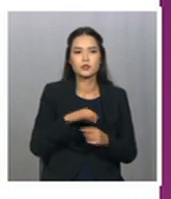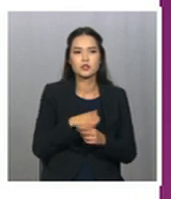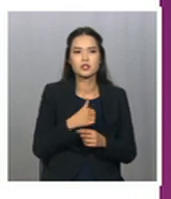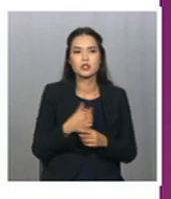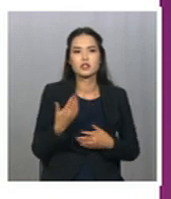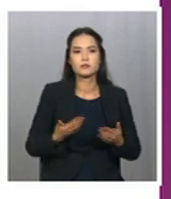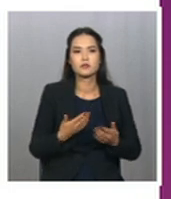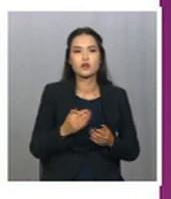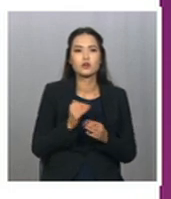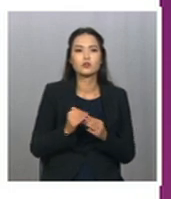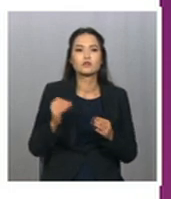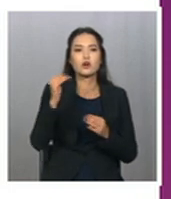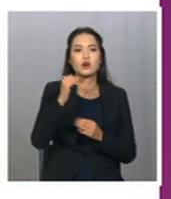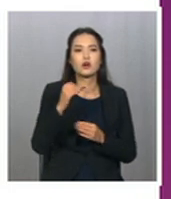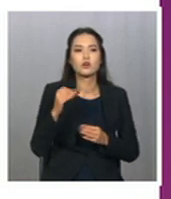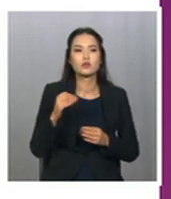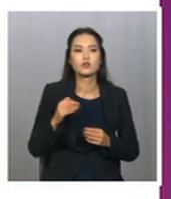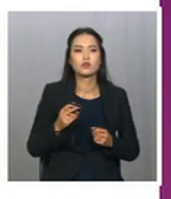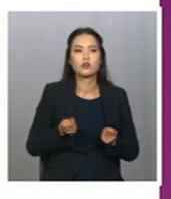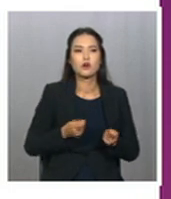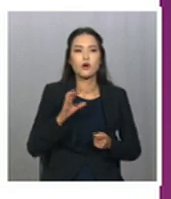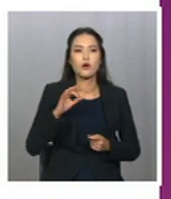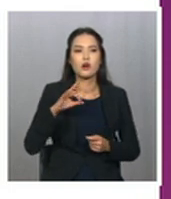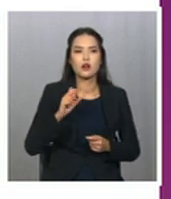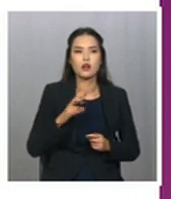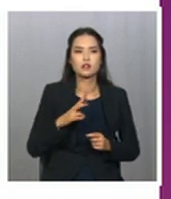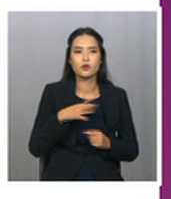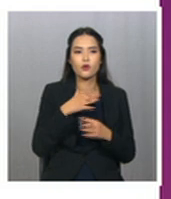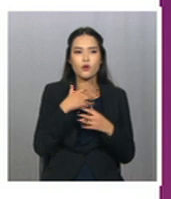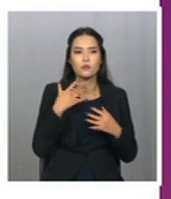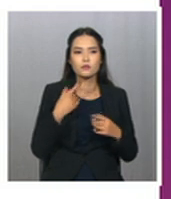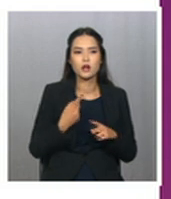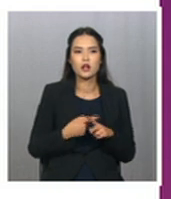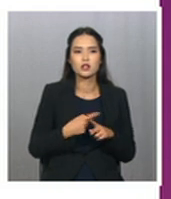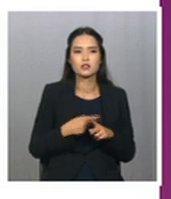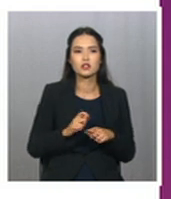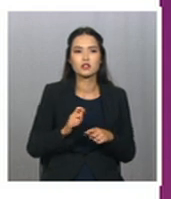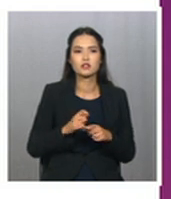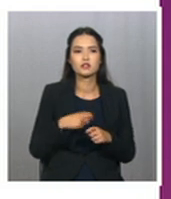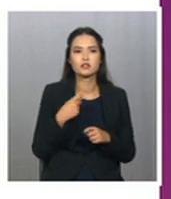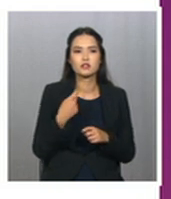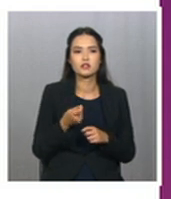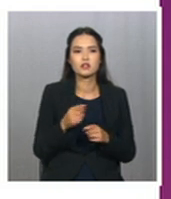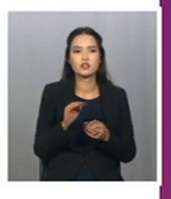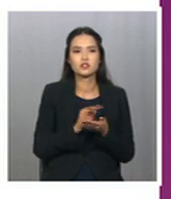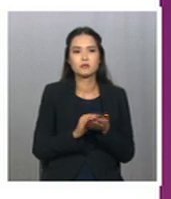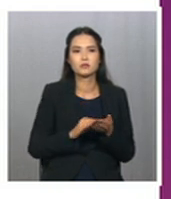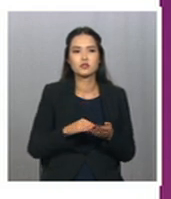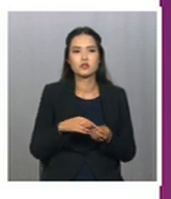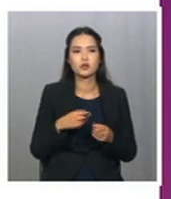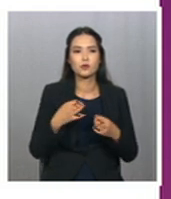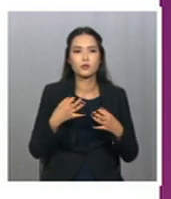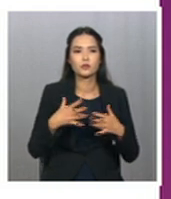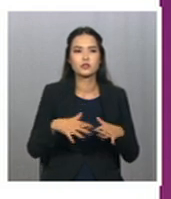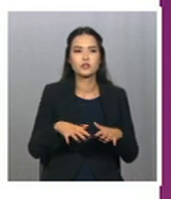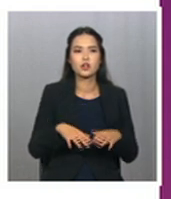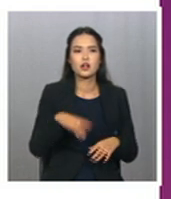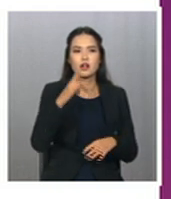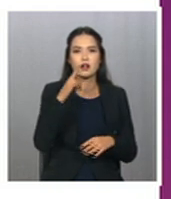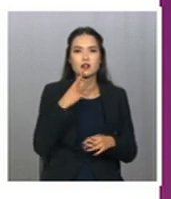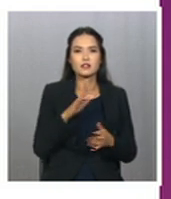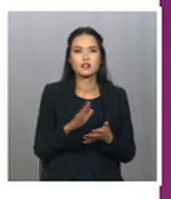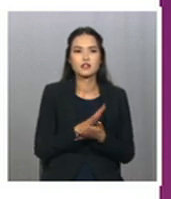немесе жоғарғы үкімет органының көпшілік атынан тапсырылатын жазбаша өтініш. Қазақ